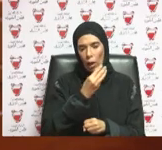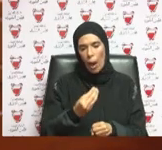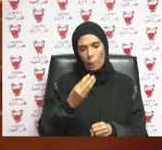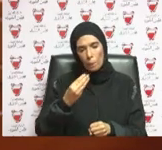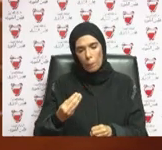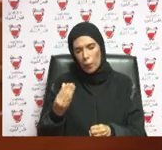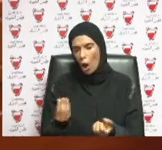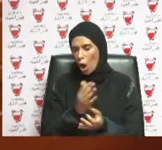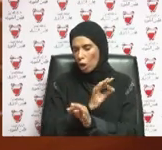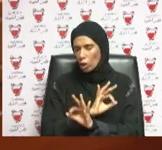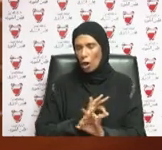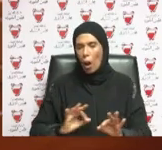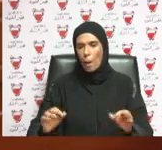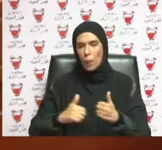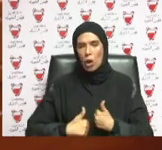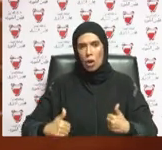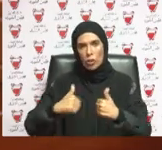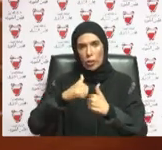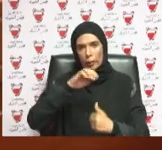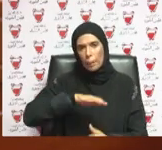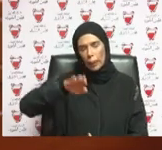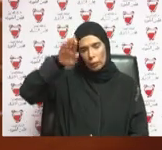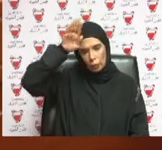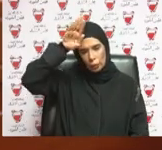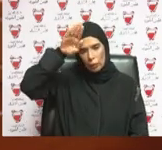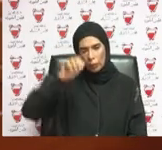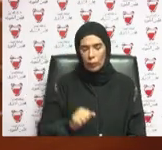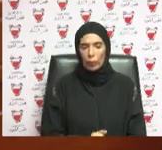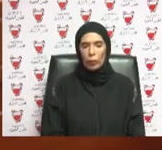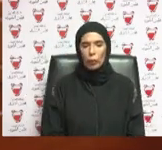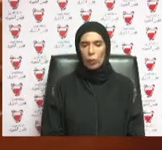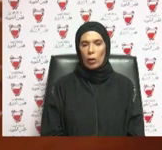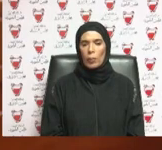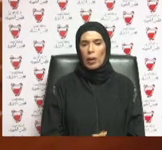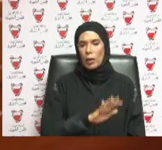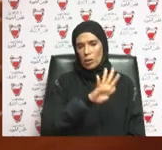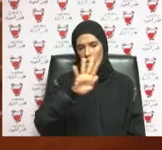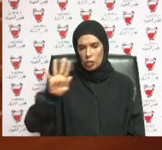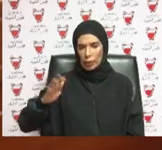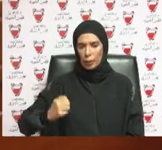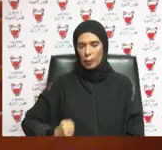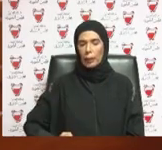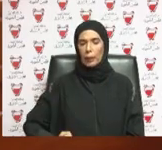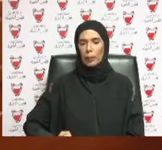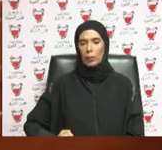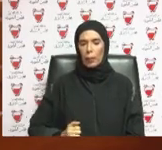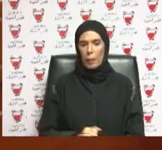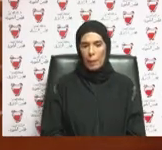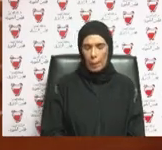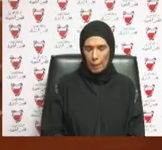وأحفاد فقيد الوطن الغالي وعائلة آل خليفة الكبرام ولشعب البحرين